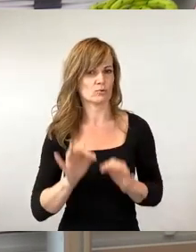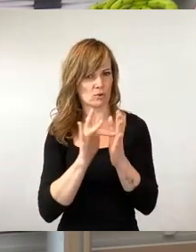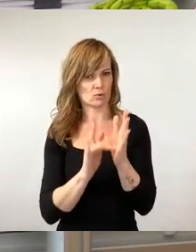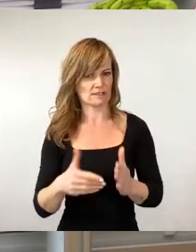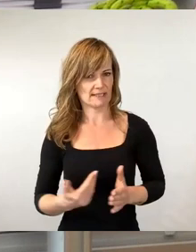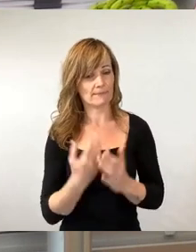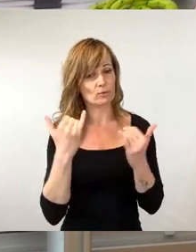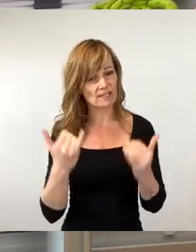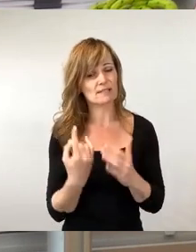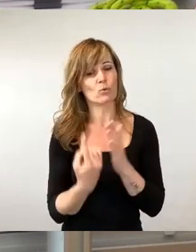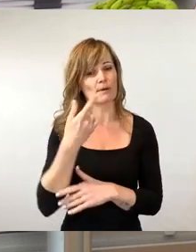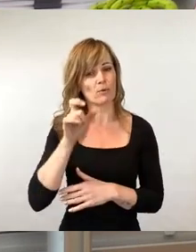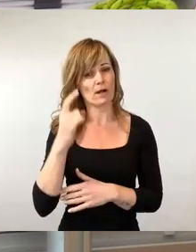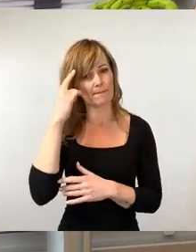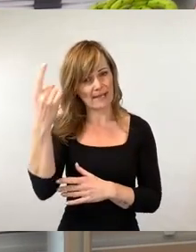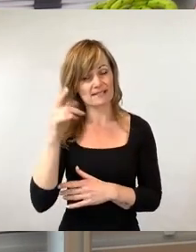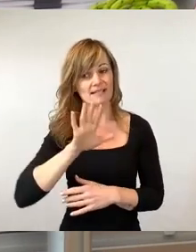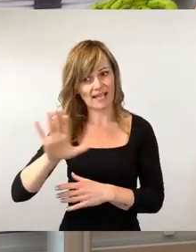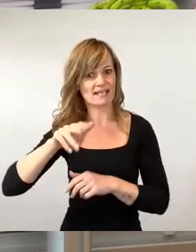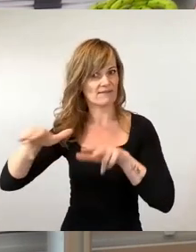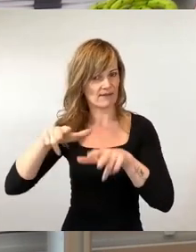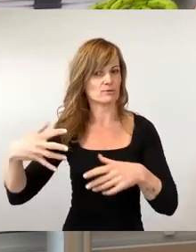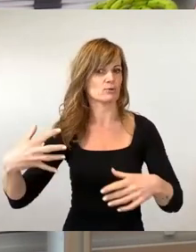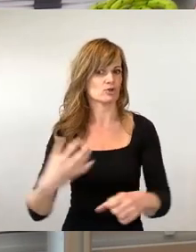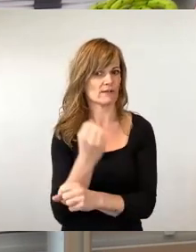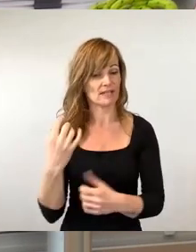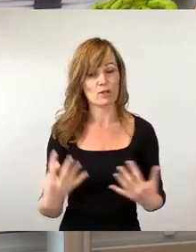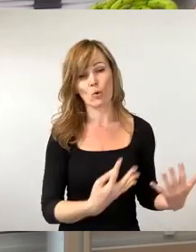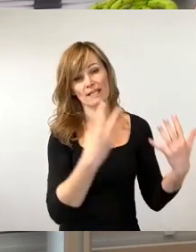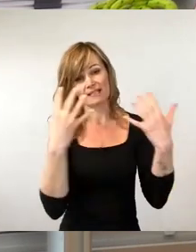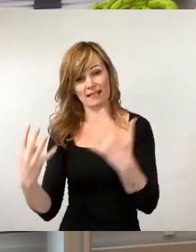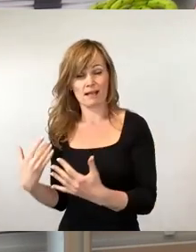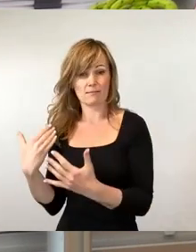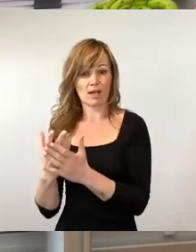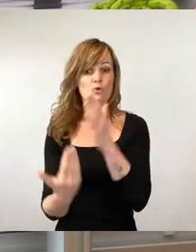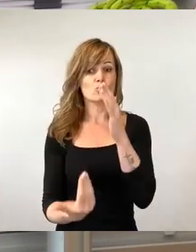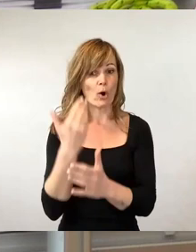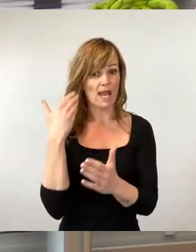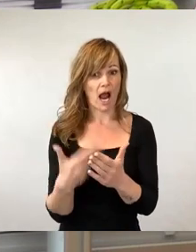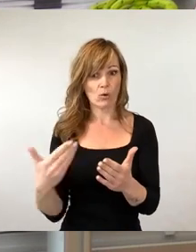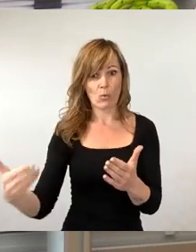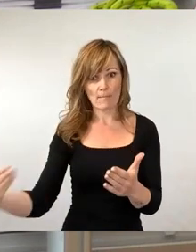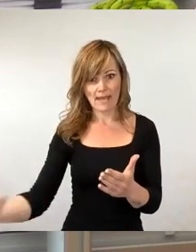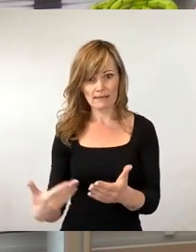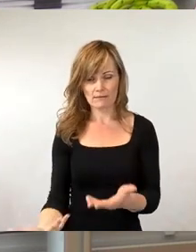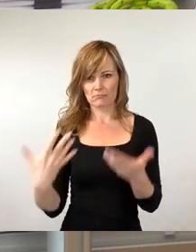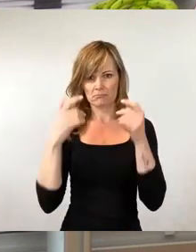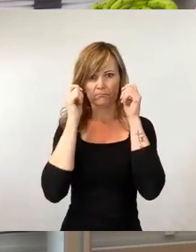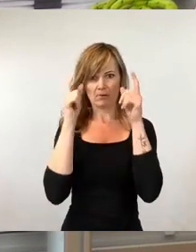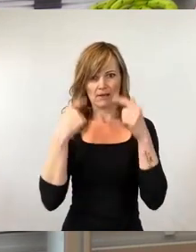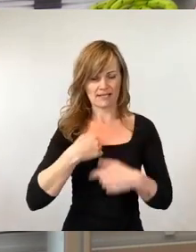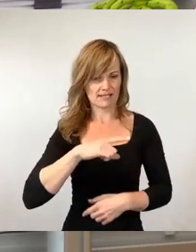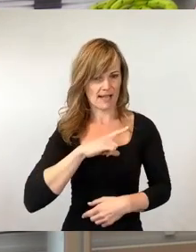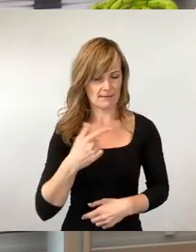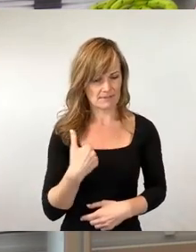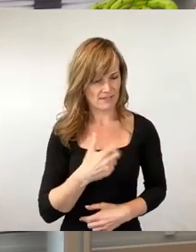Verwaltung tatsächlich geschafft, mich nach 9 Jahren nochmal in diesem Rat mit einem neuen Argument zu überraschen. Das hätte ich jetzt tatsächlich nicht mehr